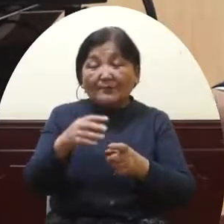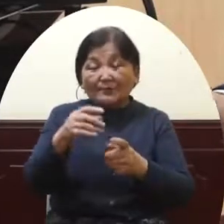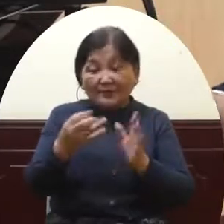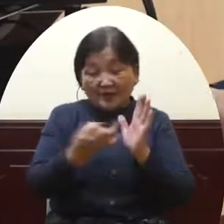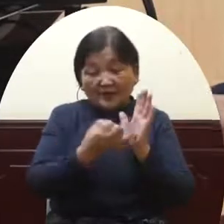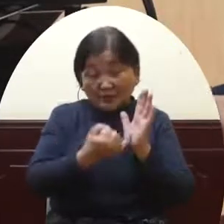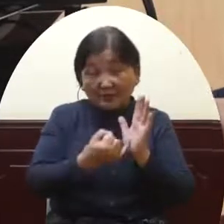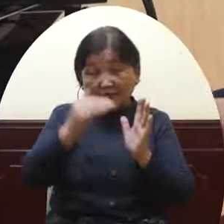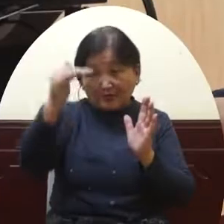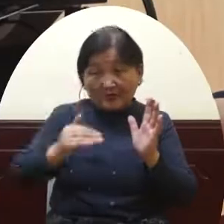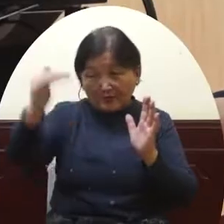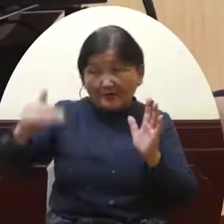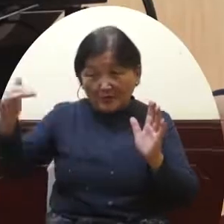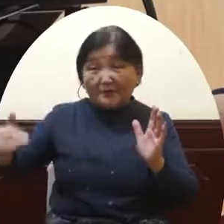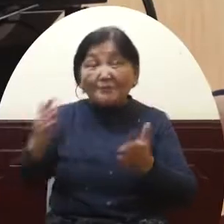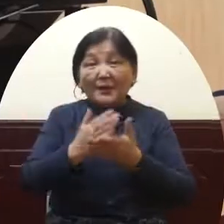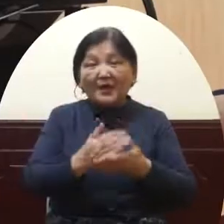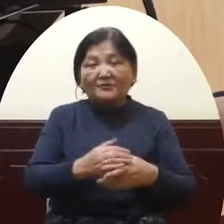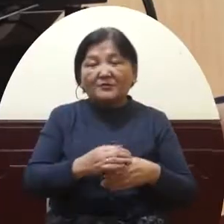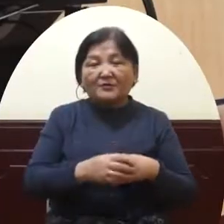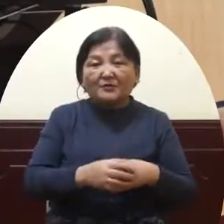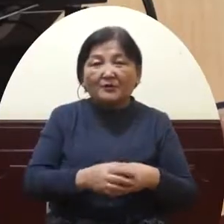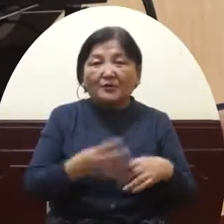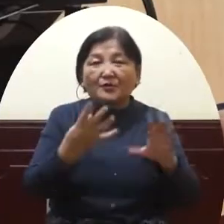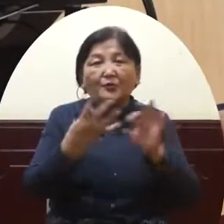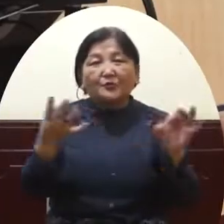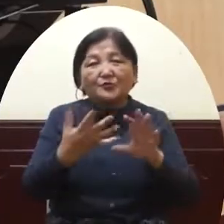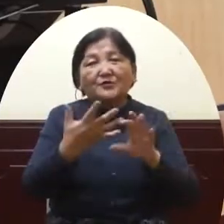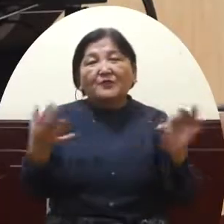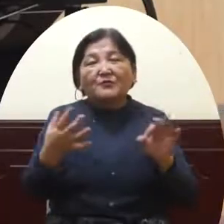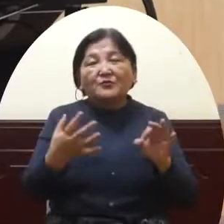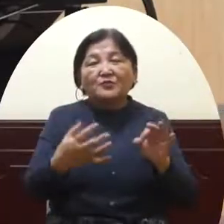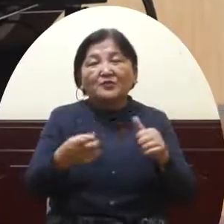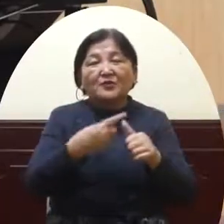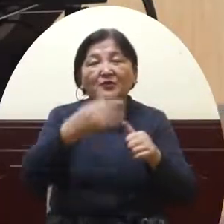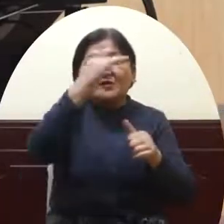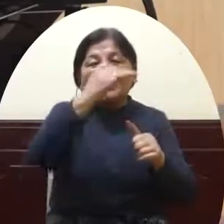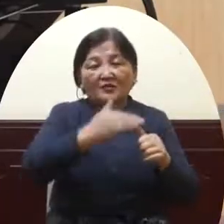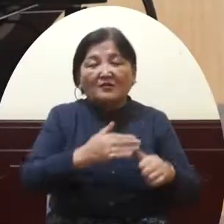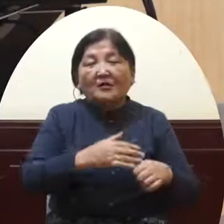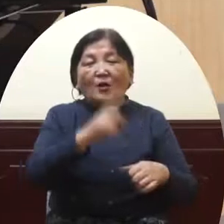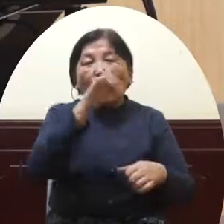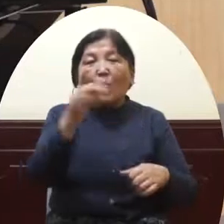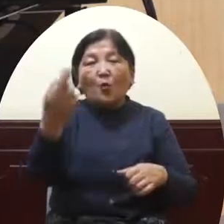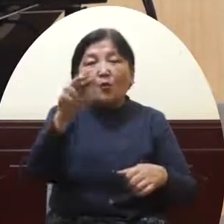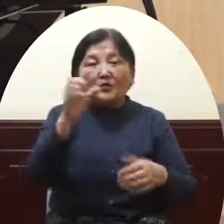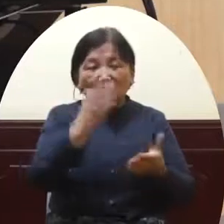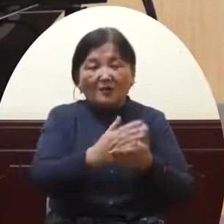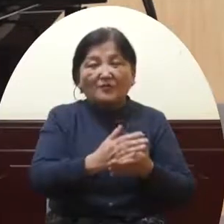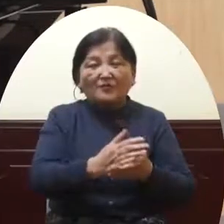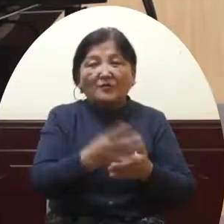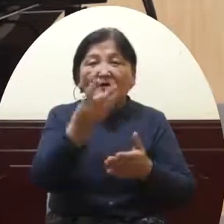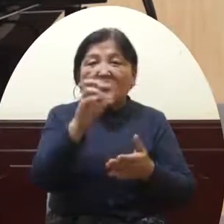урт 4-500 хүний нэртэй сандын хуудас байх юм байна. Нэг бол нам болгон тустай ийм хуудсууд байх юм